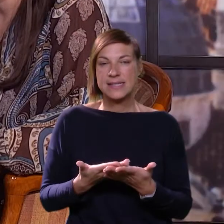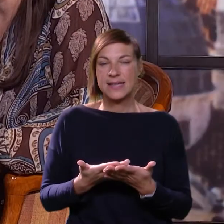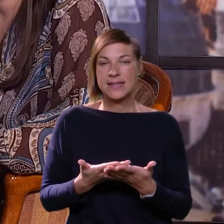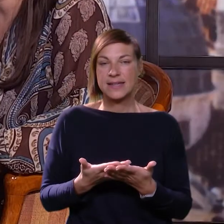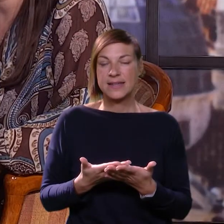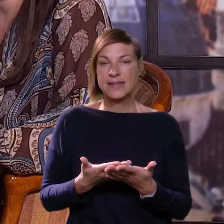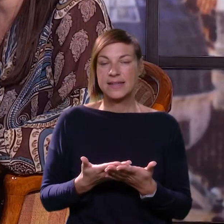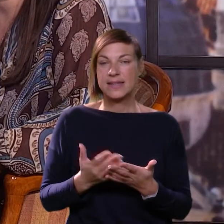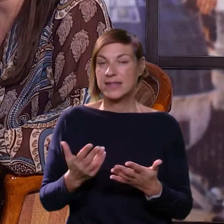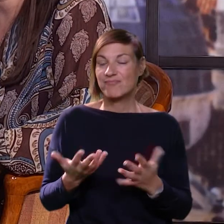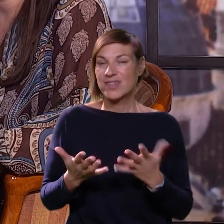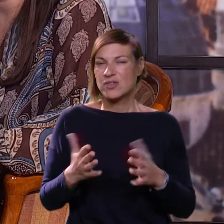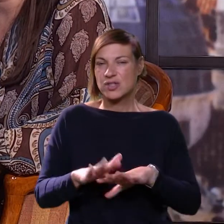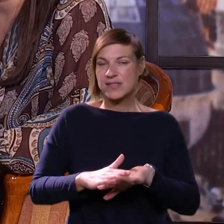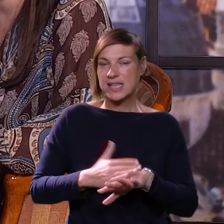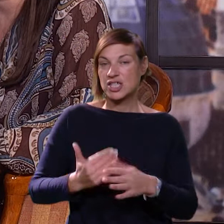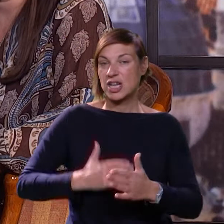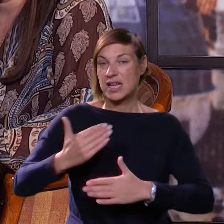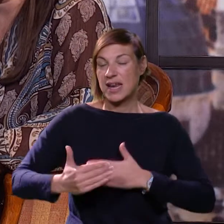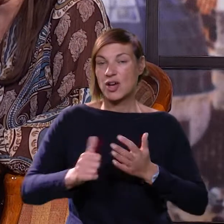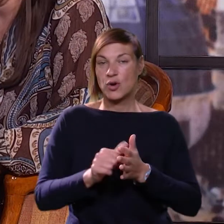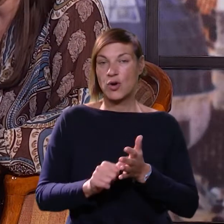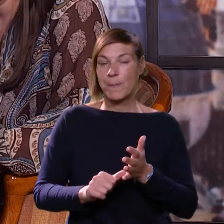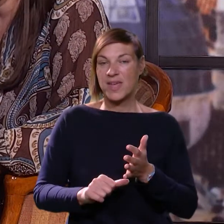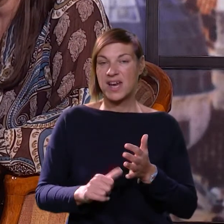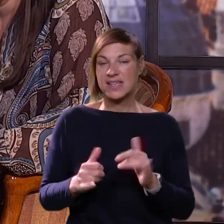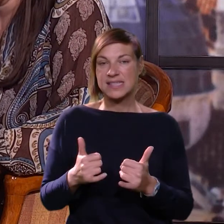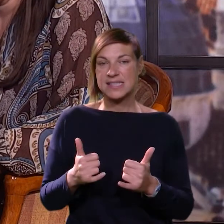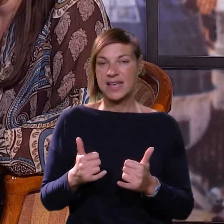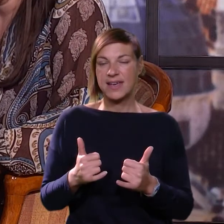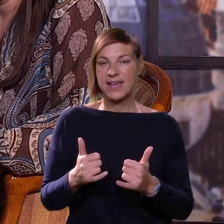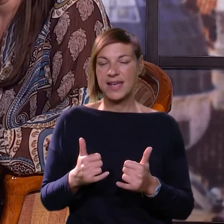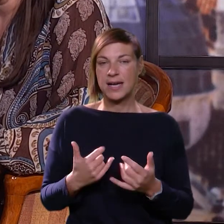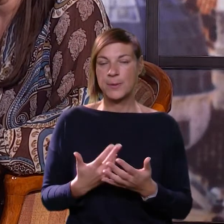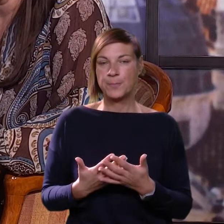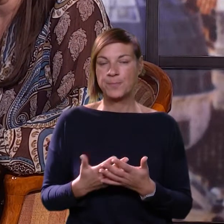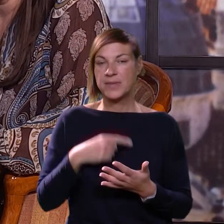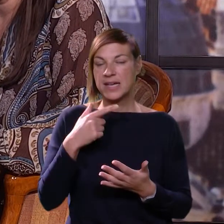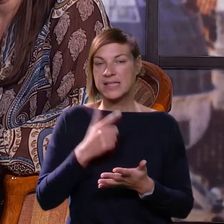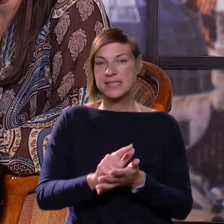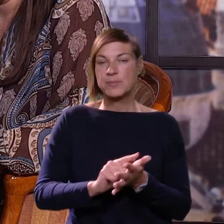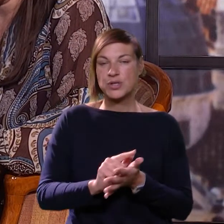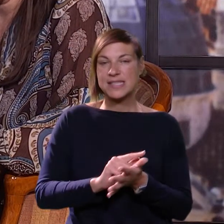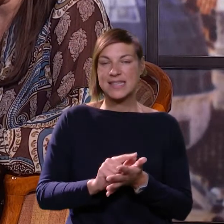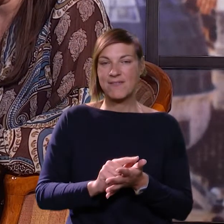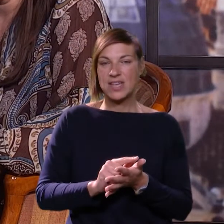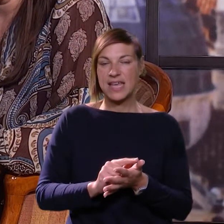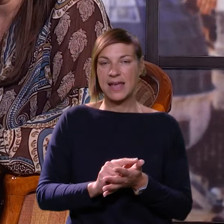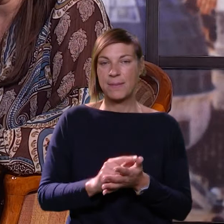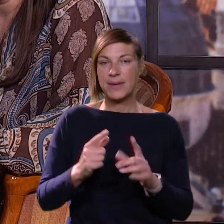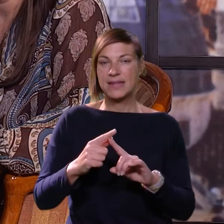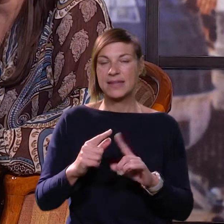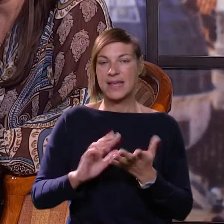Jesi li se ti gore osjećala recimo nakon operacije ili recimo za vrijeme